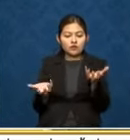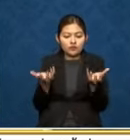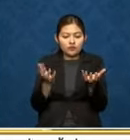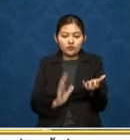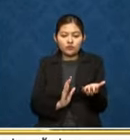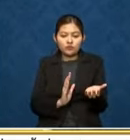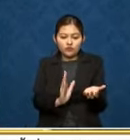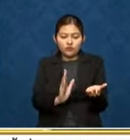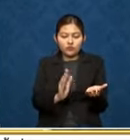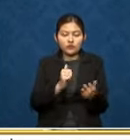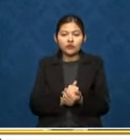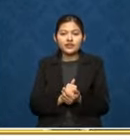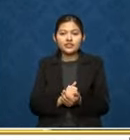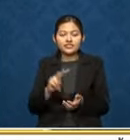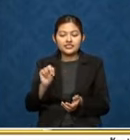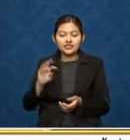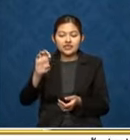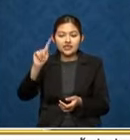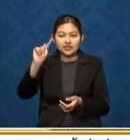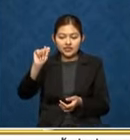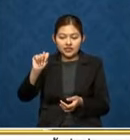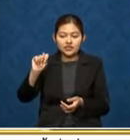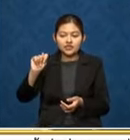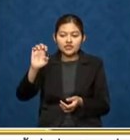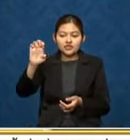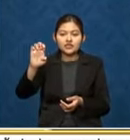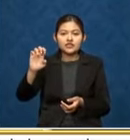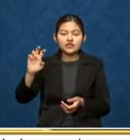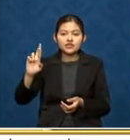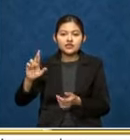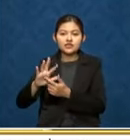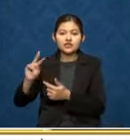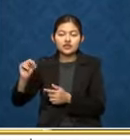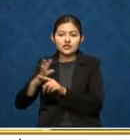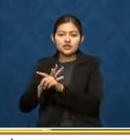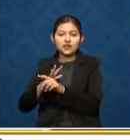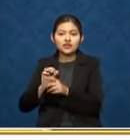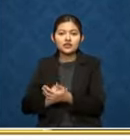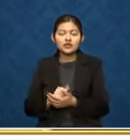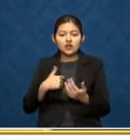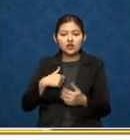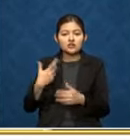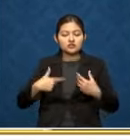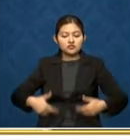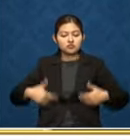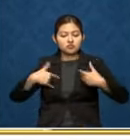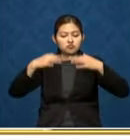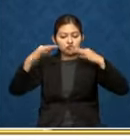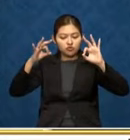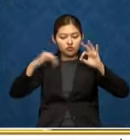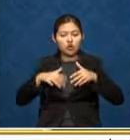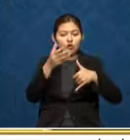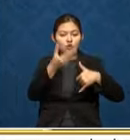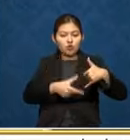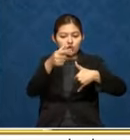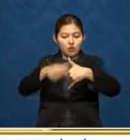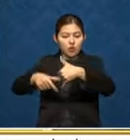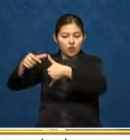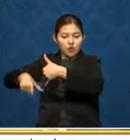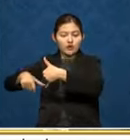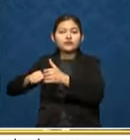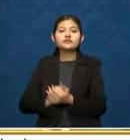การยึดหลักนิติรัฐนิติธรรมและการพิทักษ์สิทธิเสรีภาพของปัจเจกบุคคล